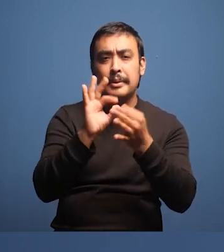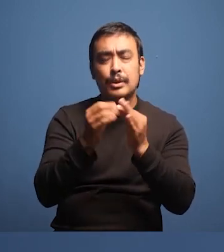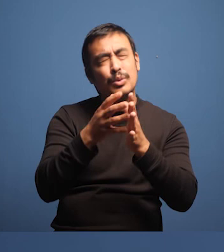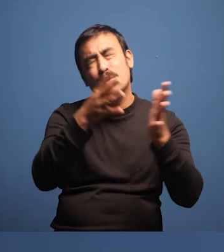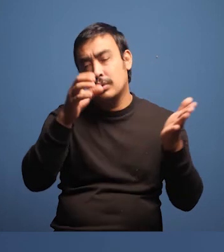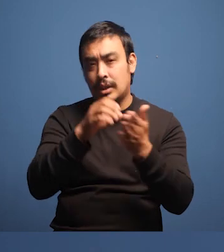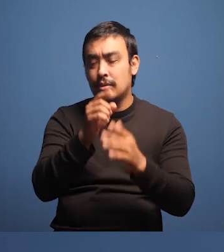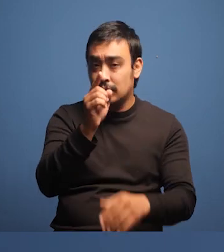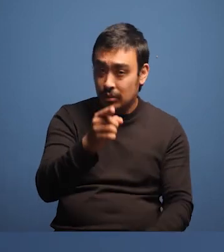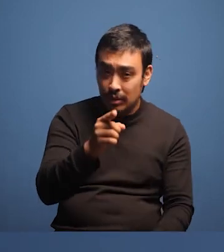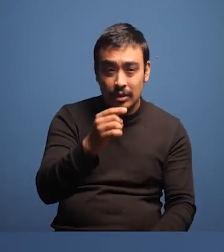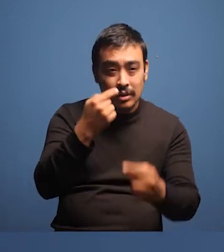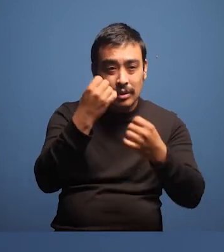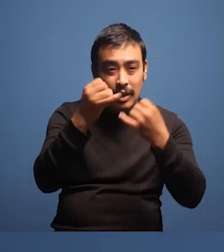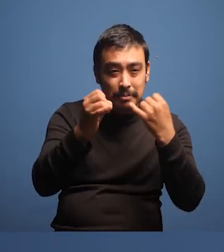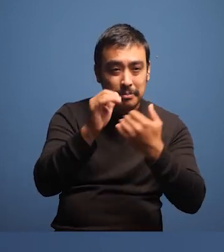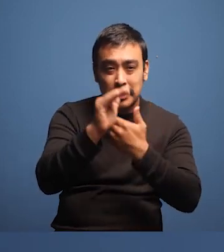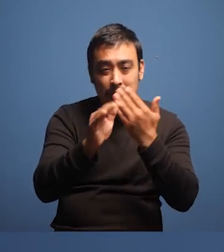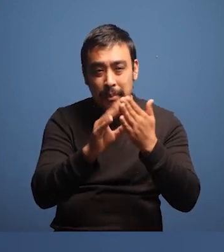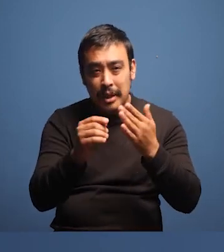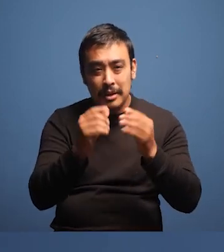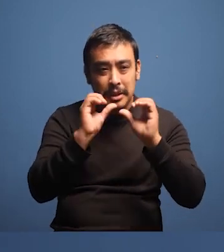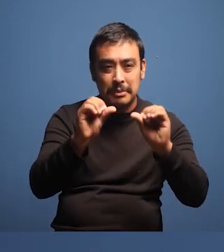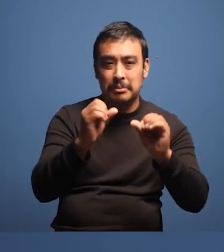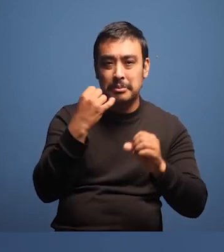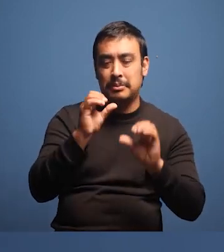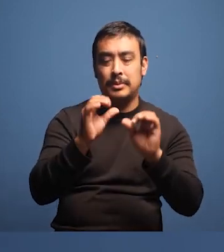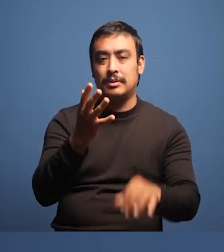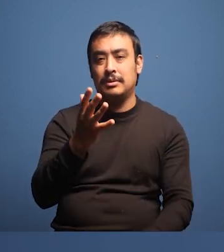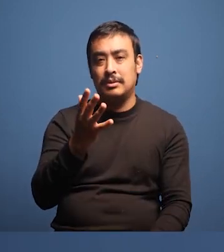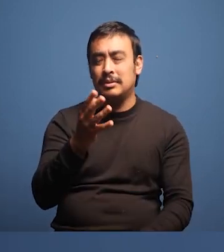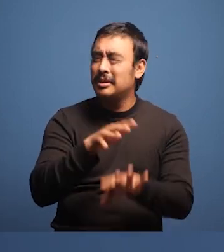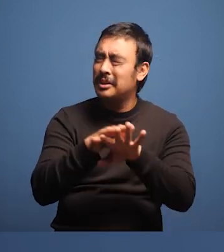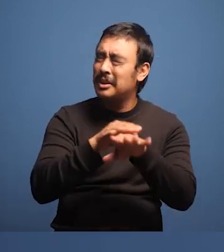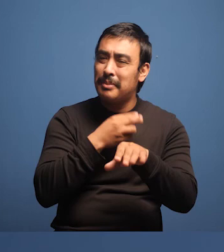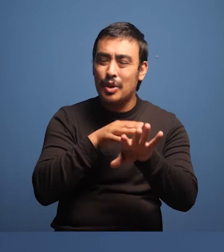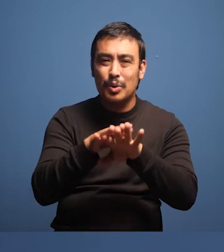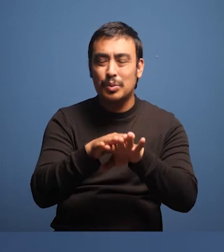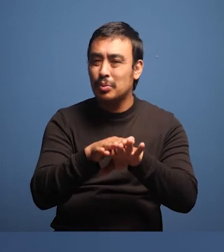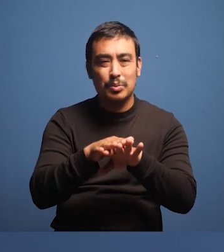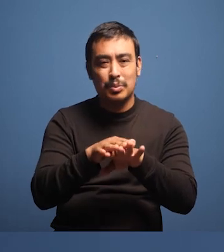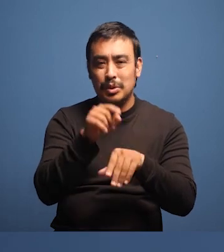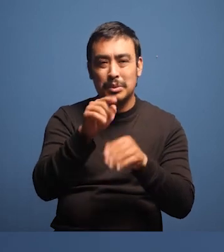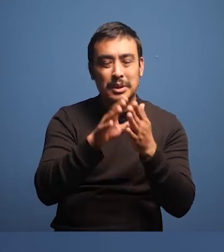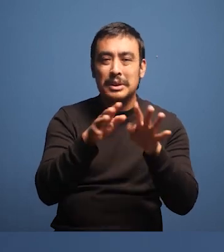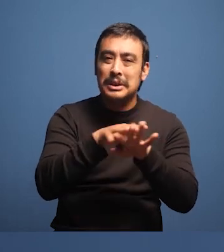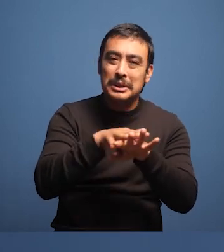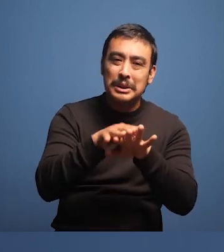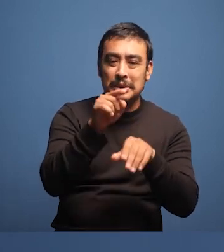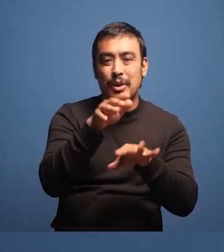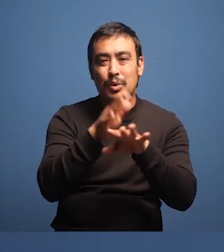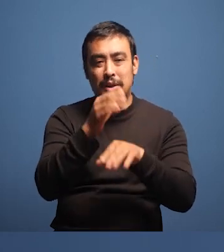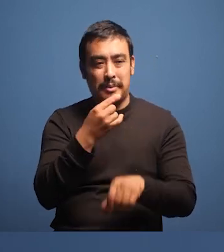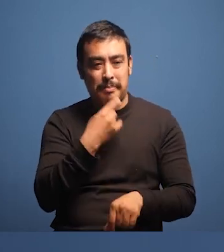हो हैन यसलाई नेगेटिभली चाहिँ नेगेटिभ मिसयुज चाहिँ नगर्नु होला है। यो एकदम धेरै मान्छेहरुसम्म पुगिसक्यो यसबाट धेरै तपाईहरुले चाहिँ